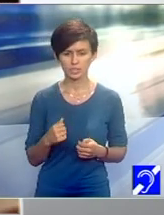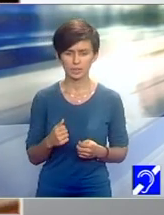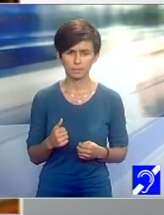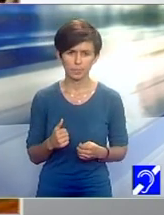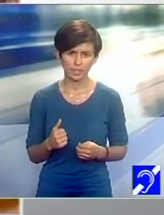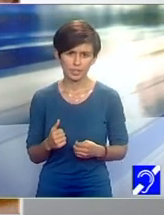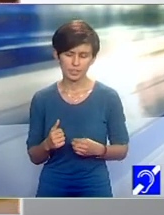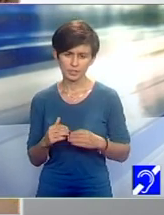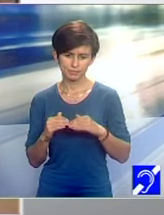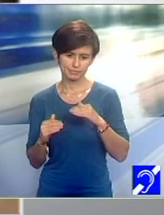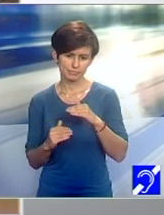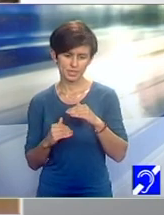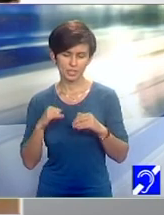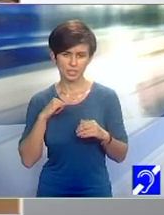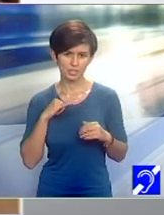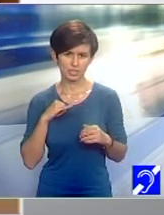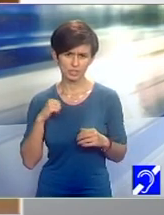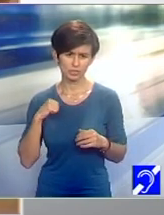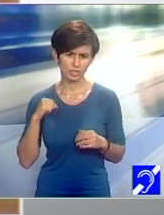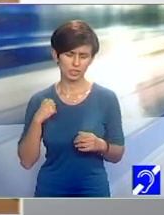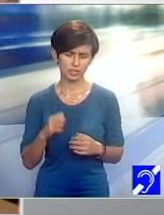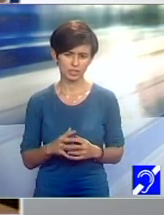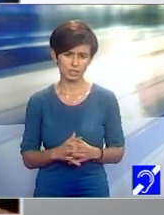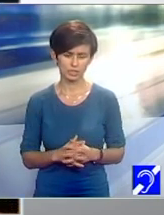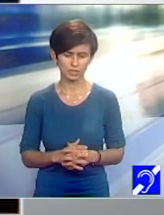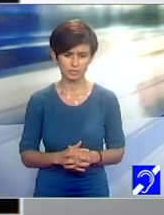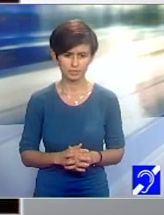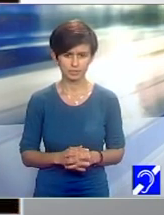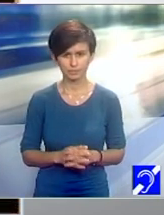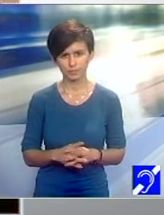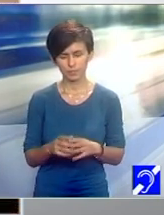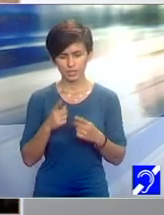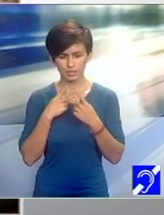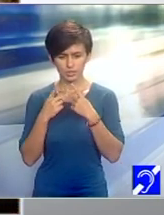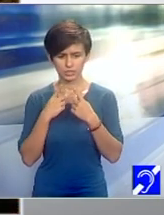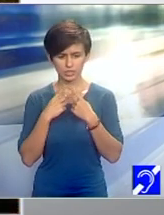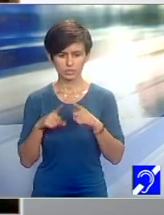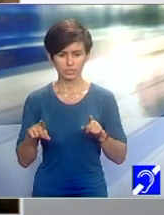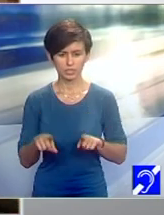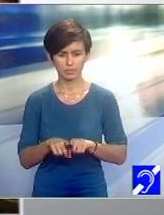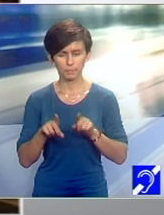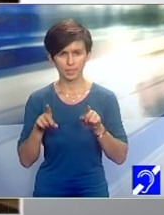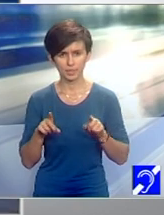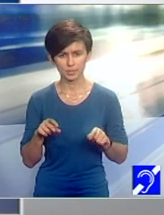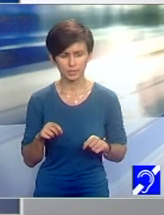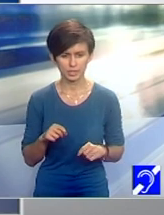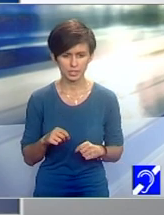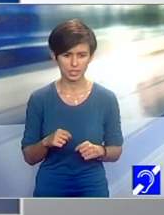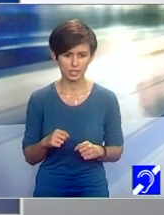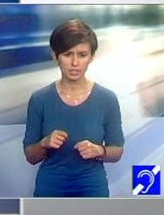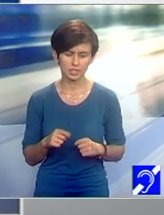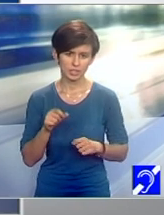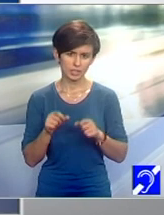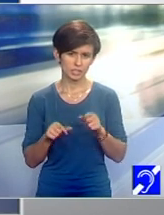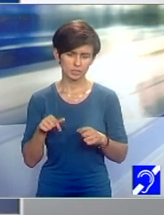interes din partea tinerilor. Da, cu siguranță o să ajungem să discutăm imediat și cu domnul Laslo Fosto